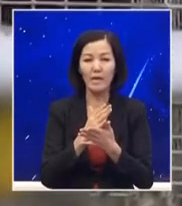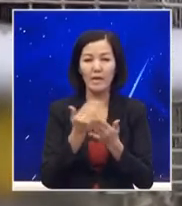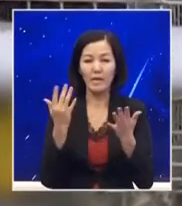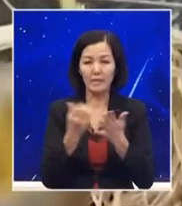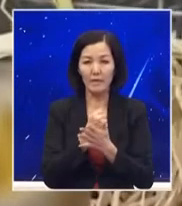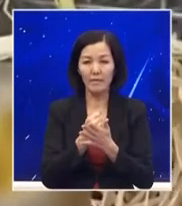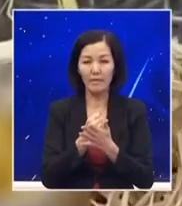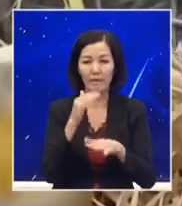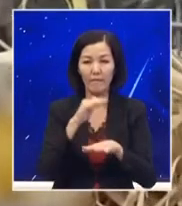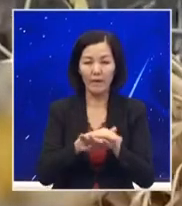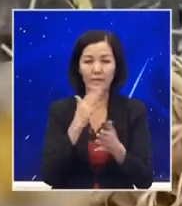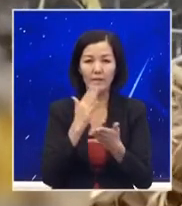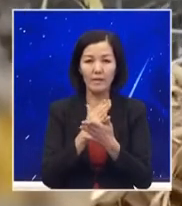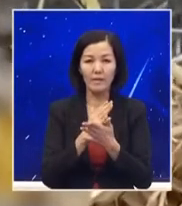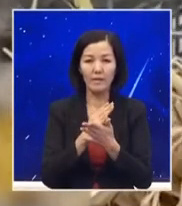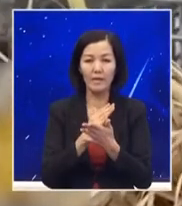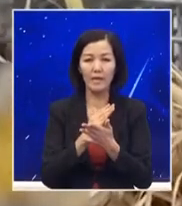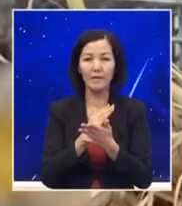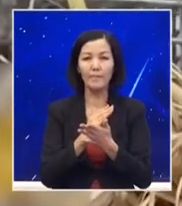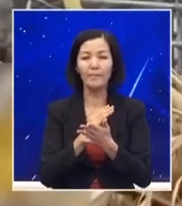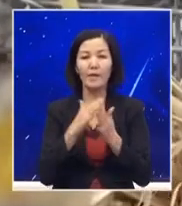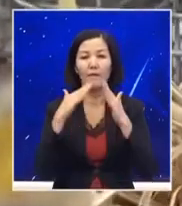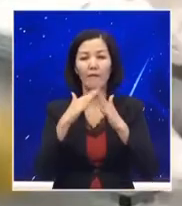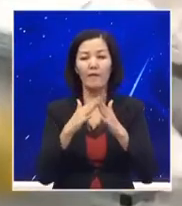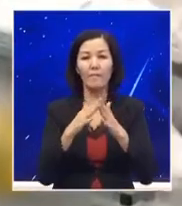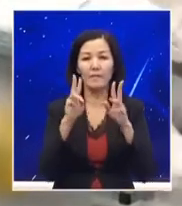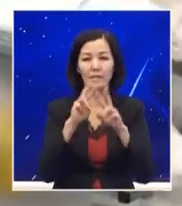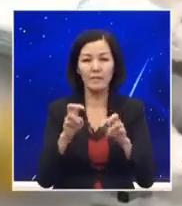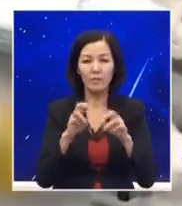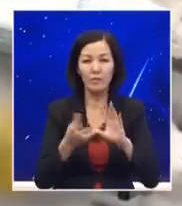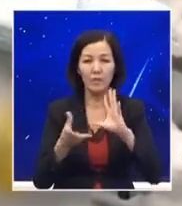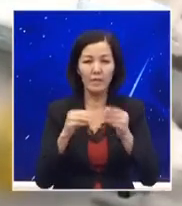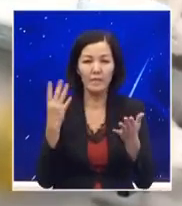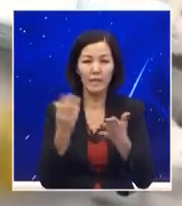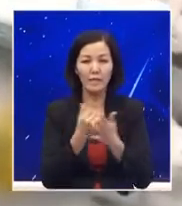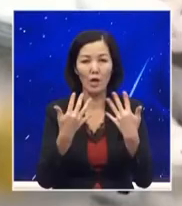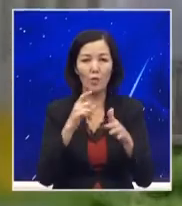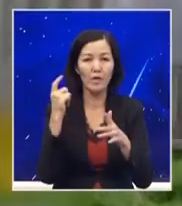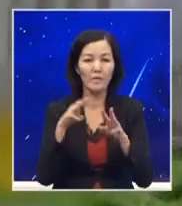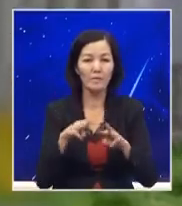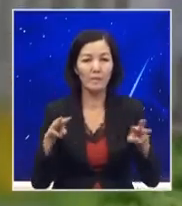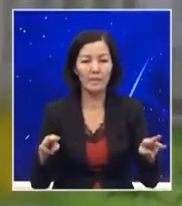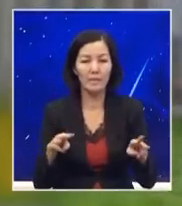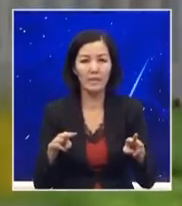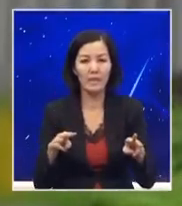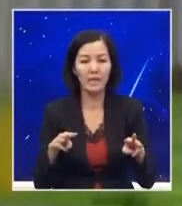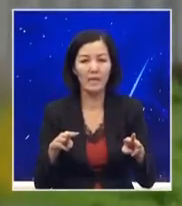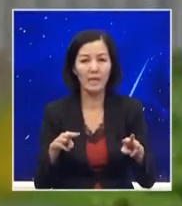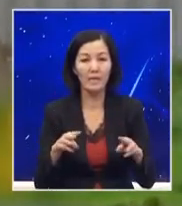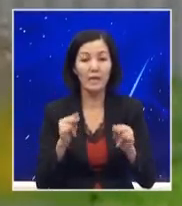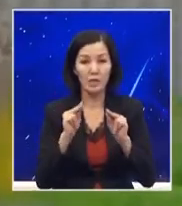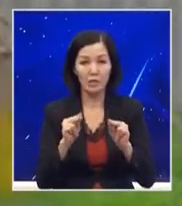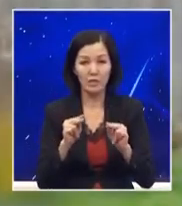жұқтырудың алғашқы дерегі тіркелді. Бұл күзен фермасы эпидемиологиялық зерттеу кезінде анықталған. Мұны ақш ауыл шаруашылық министрлігі ветеринарлық қызметі растап